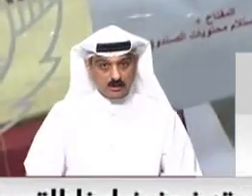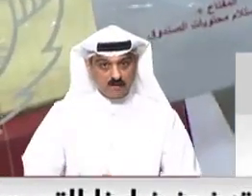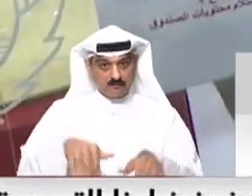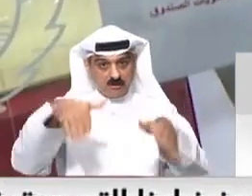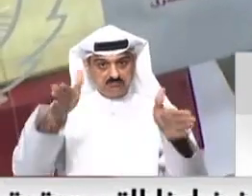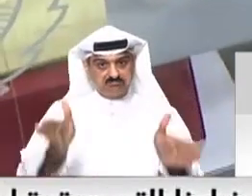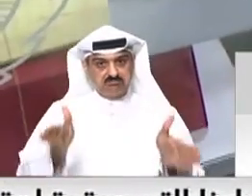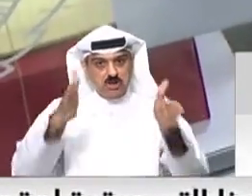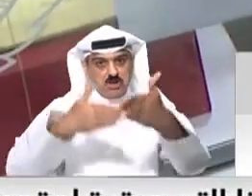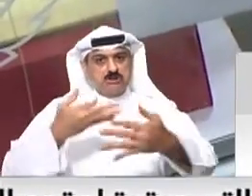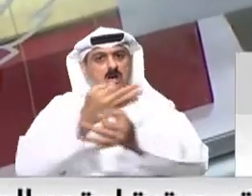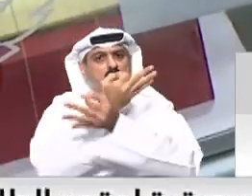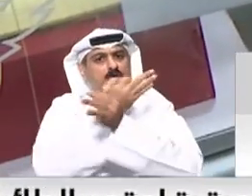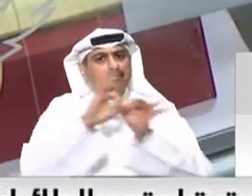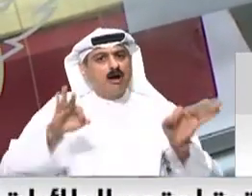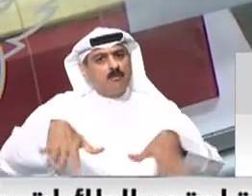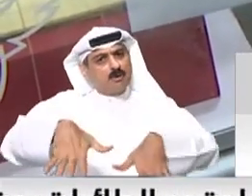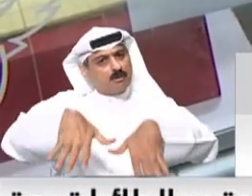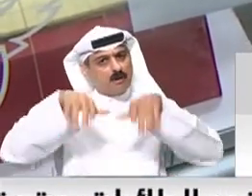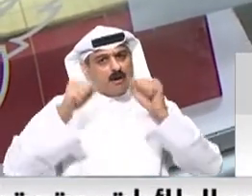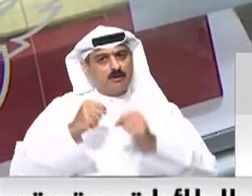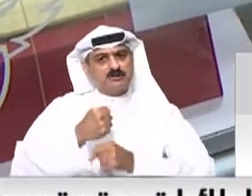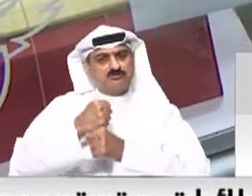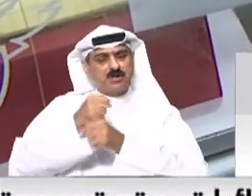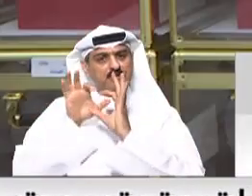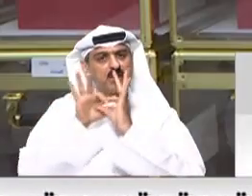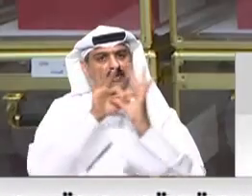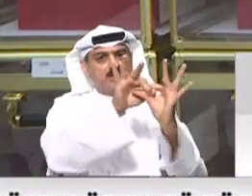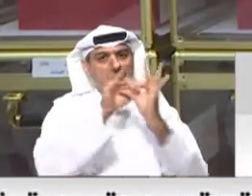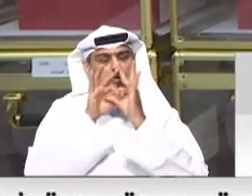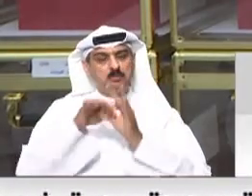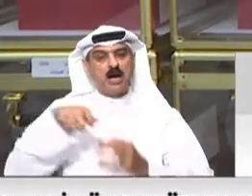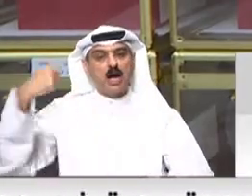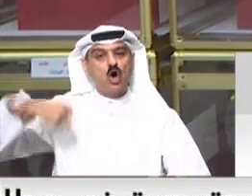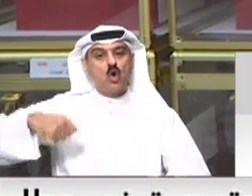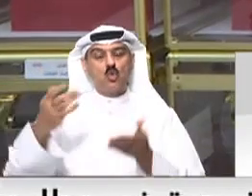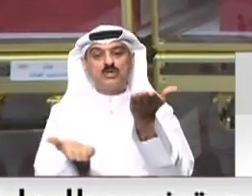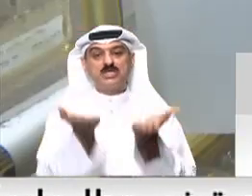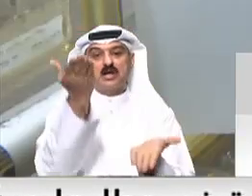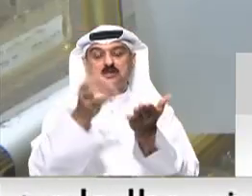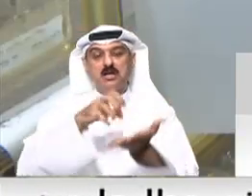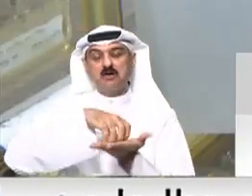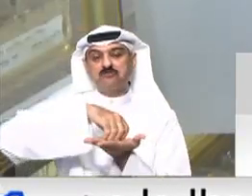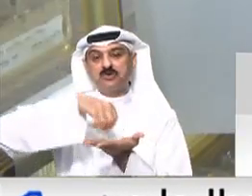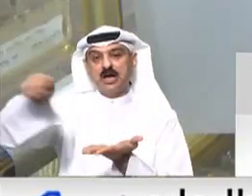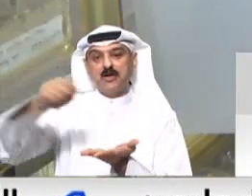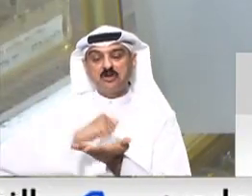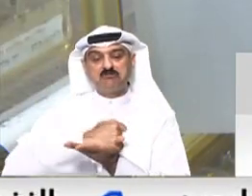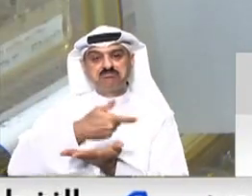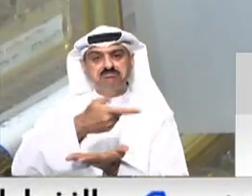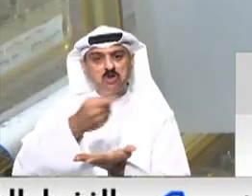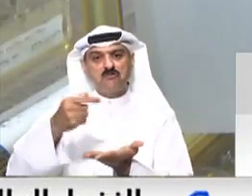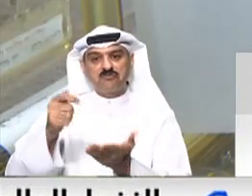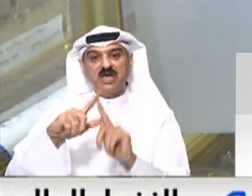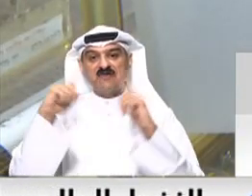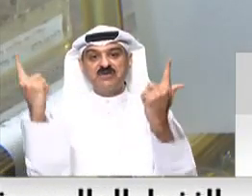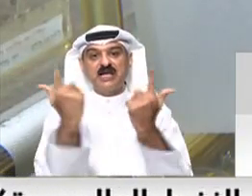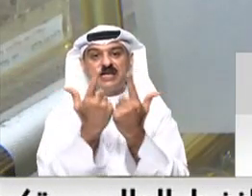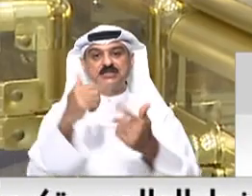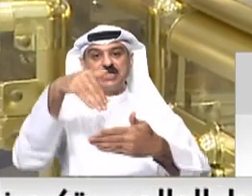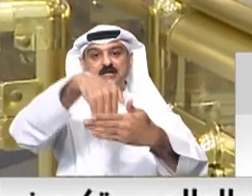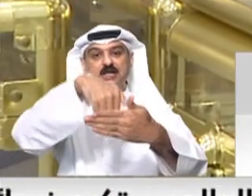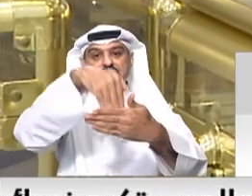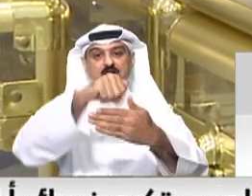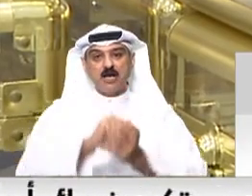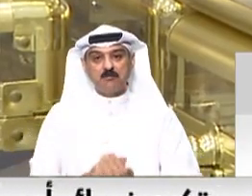تجهيز جميع صناديق الاقتراع وبالتعاون مع وزارة العدل بتوزيع هذه الصناديق على كل اللجان الانتخابية